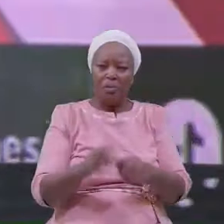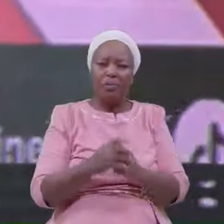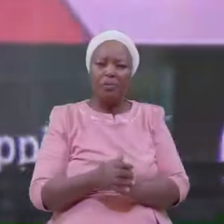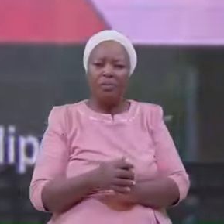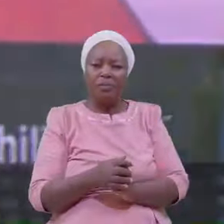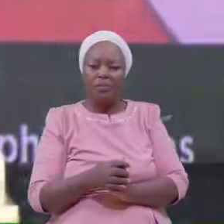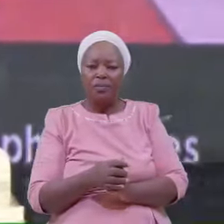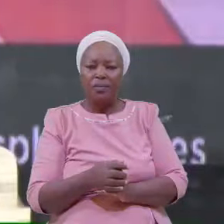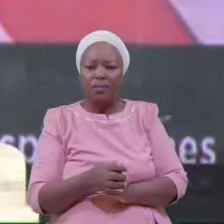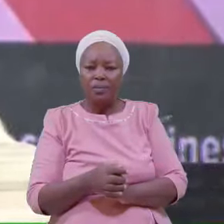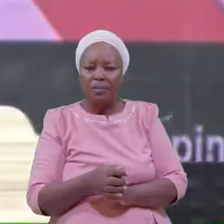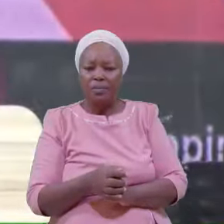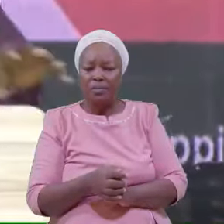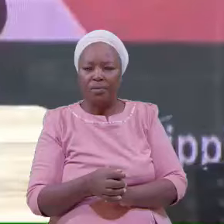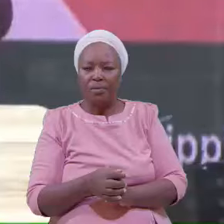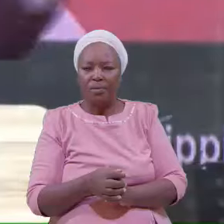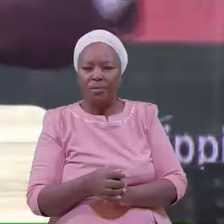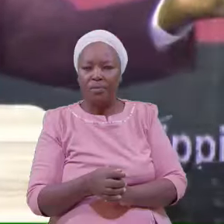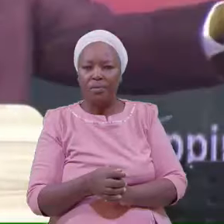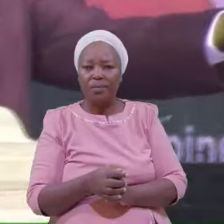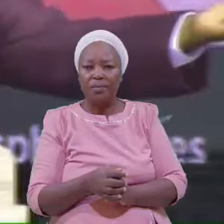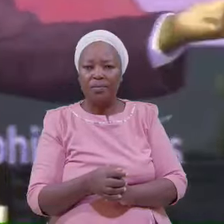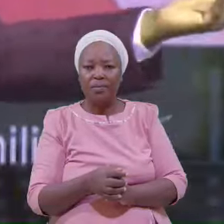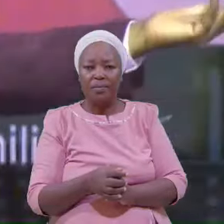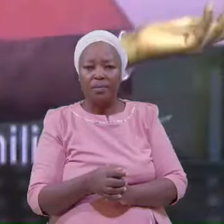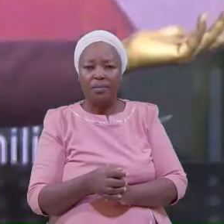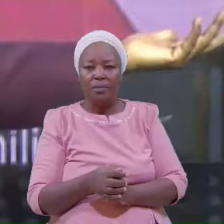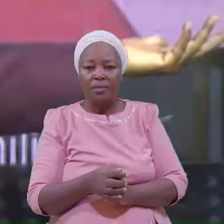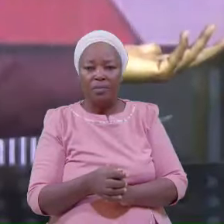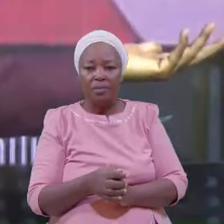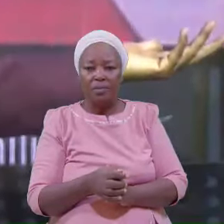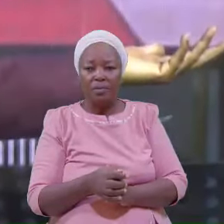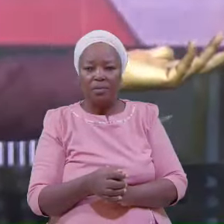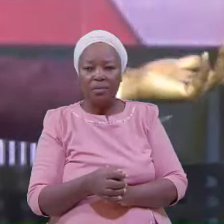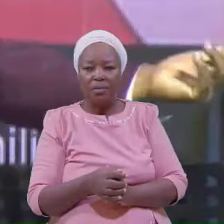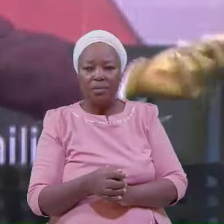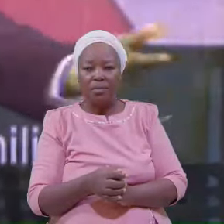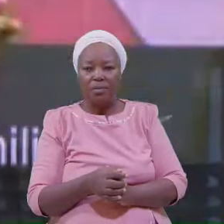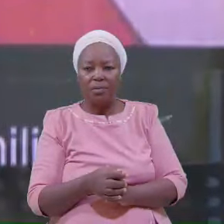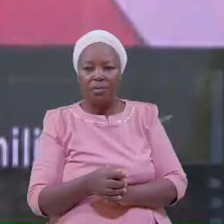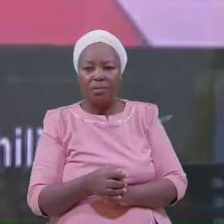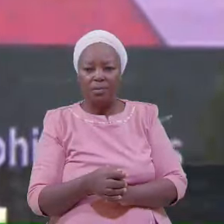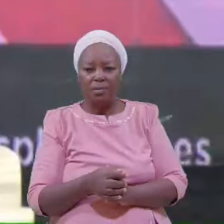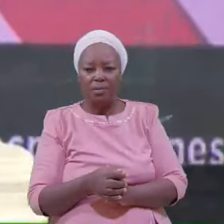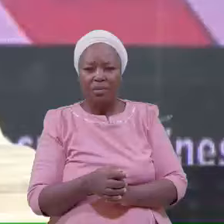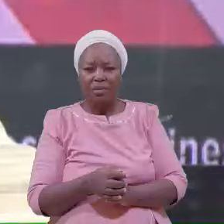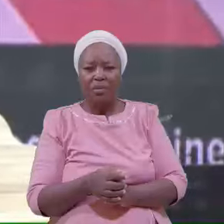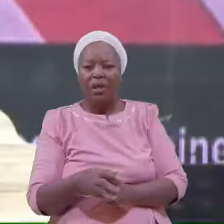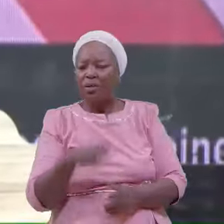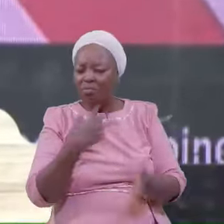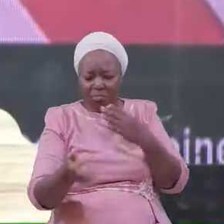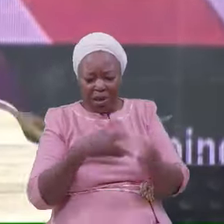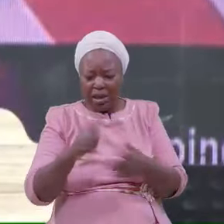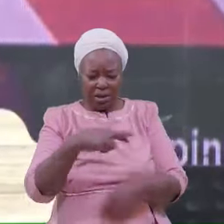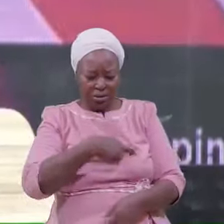suliranin, kung ano man ang kinababalisahan mo at kinakatakutan mo, lumapit ka sa Kanya. Whatever religion you belong to, come.